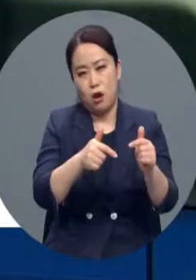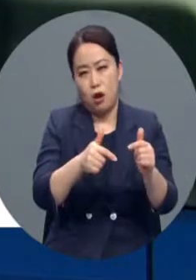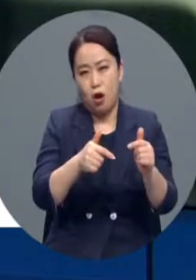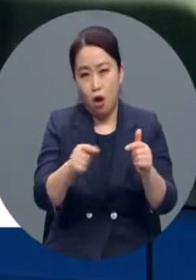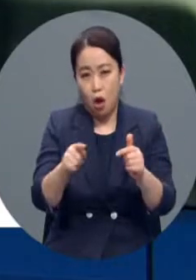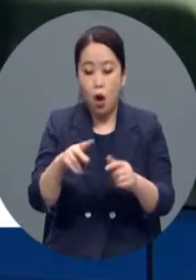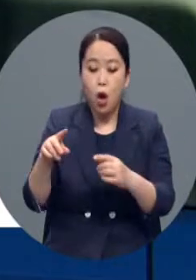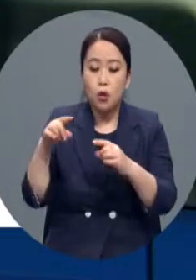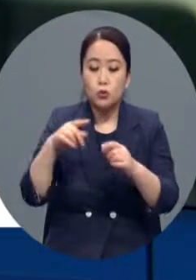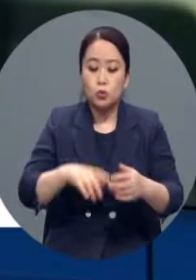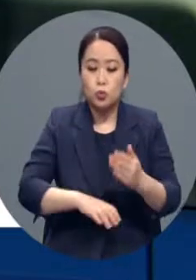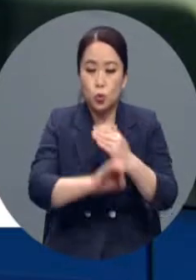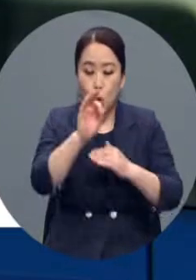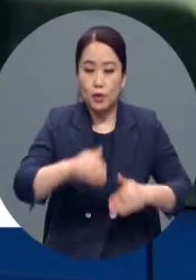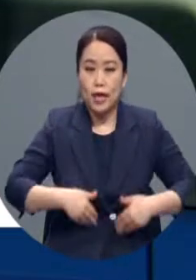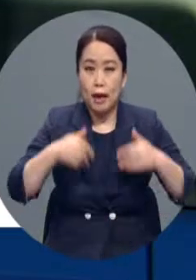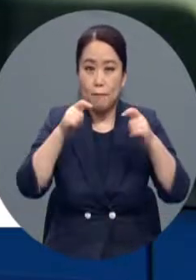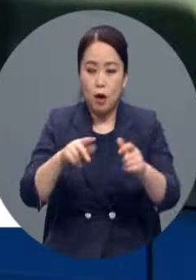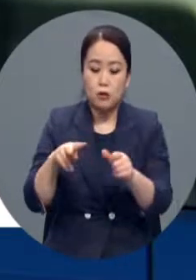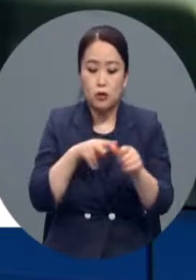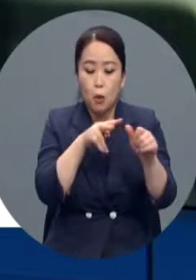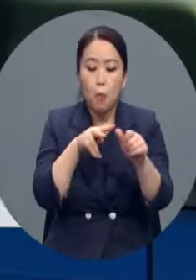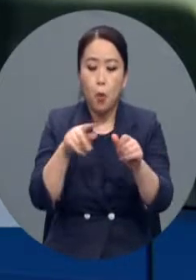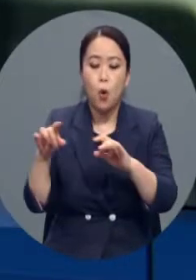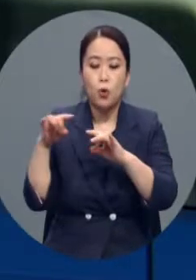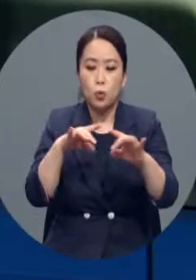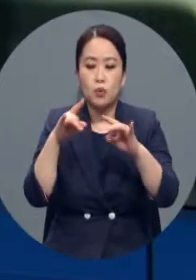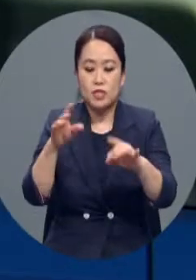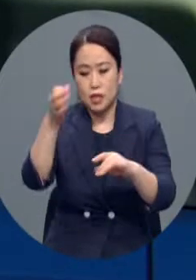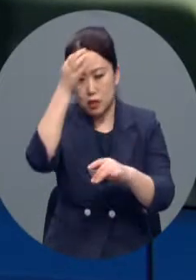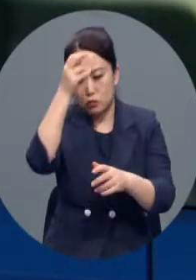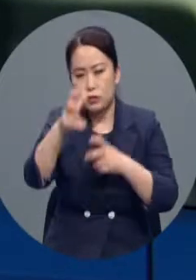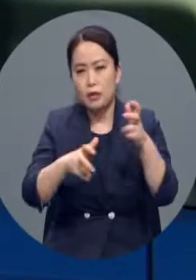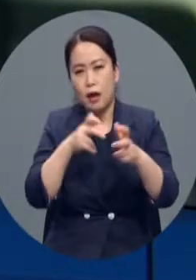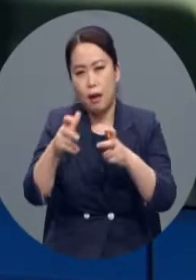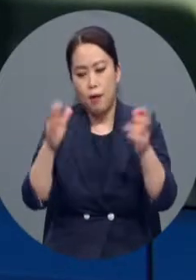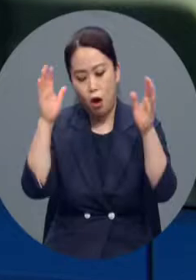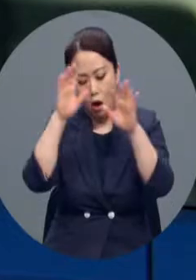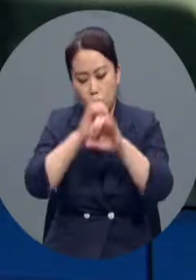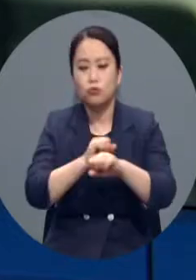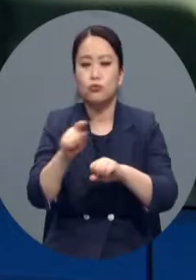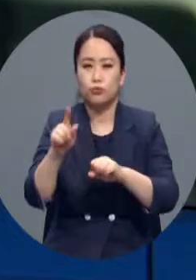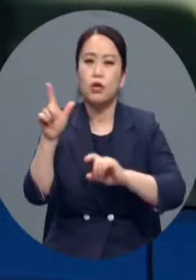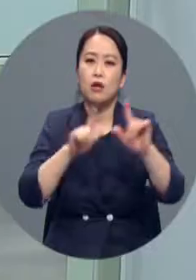정보통신 기술 산업의 참담한 현실입니다 베버 뭐 기자입니다